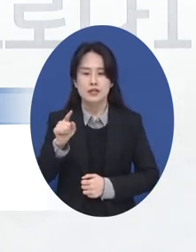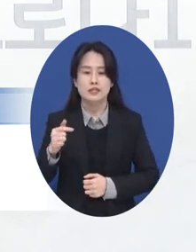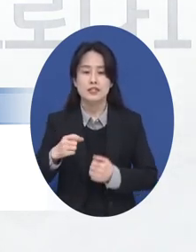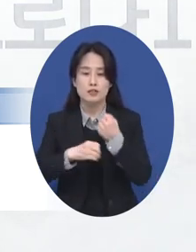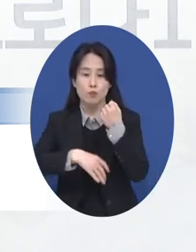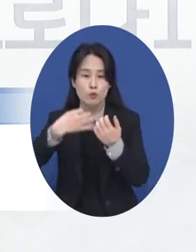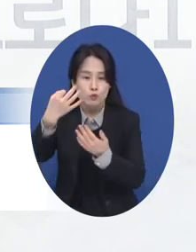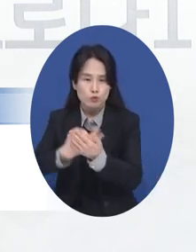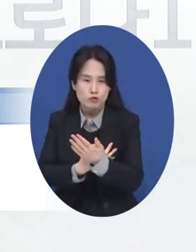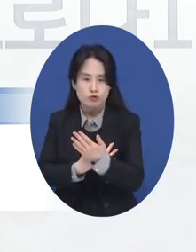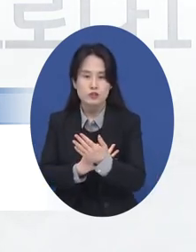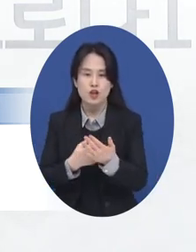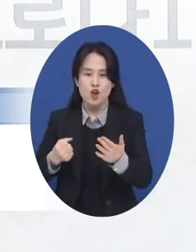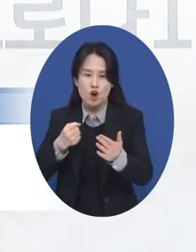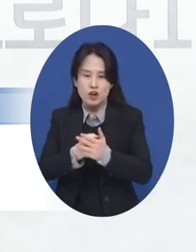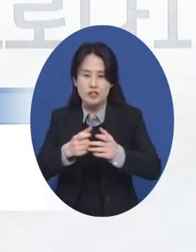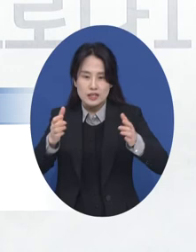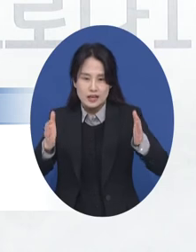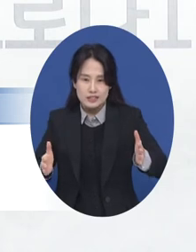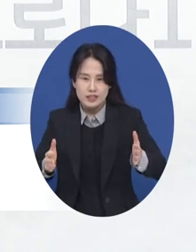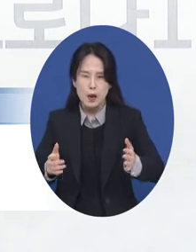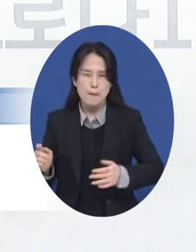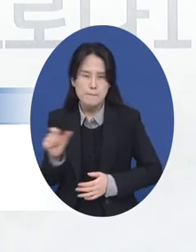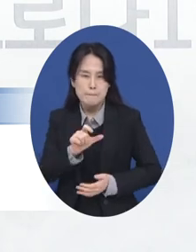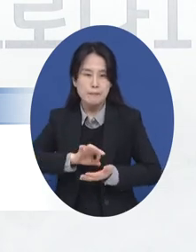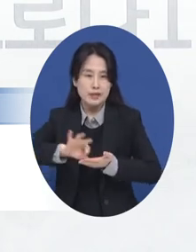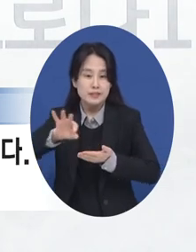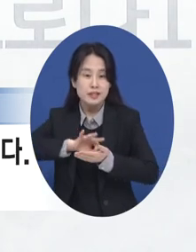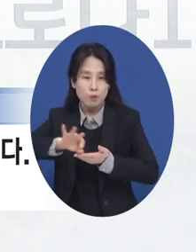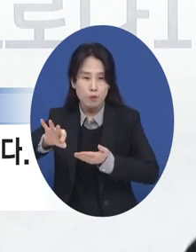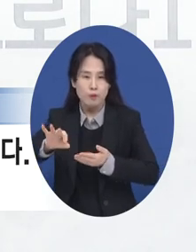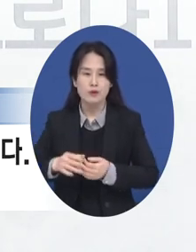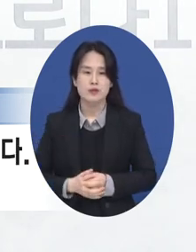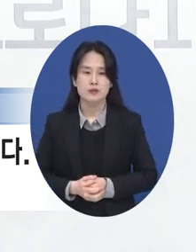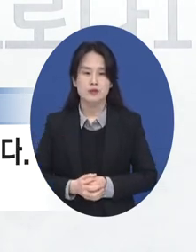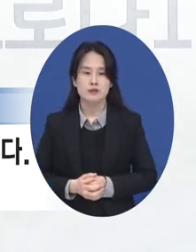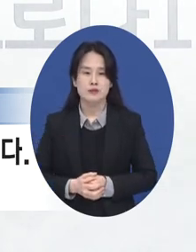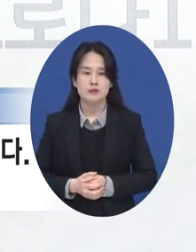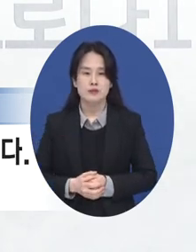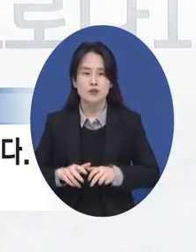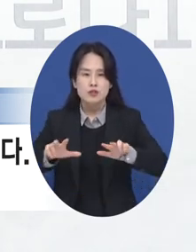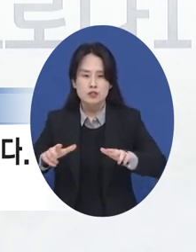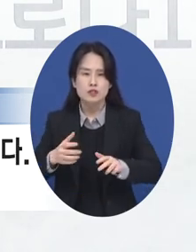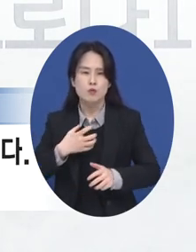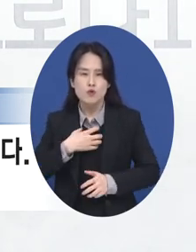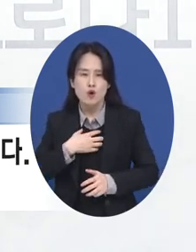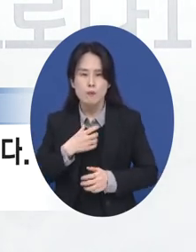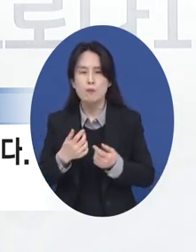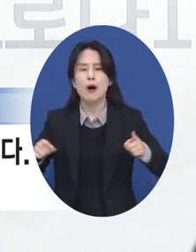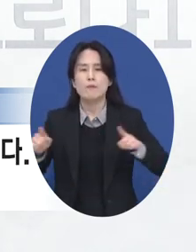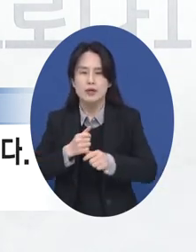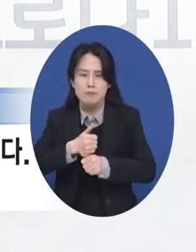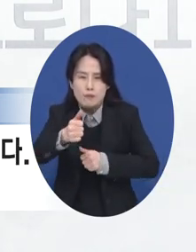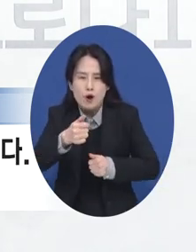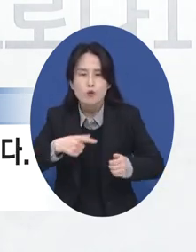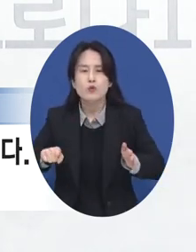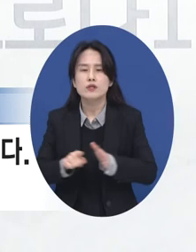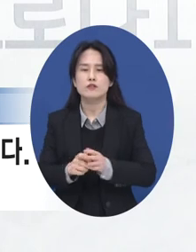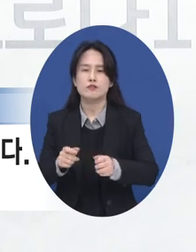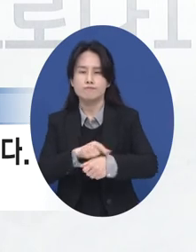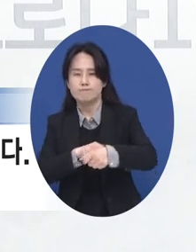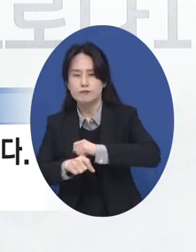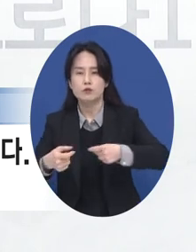재난기본소득을 정해진 기간 안에 빠르게 사용하셔서 당면한 위기를 함께 극복할 수 있도록